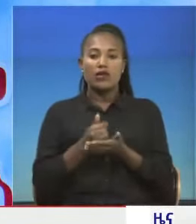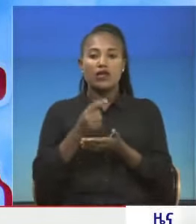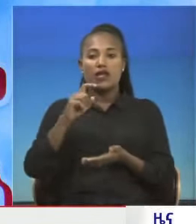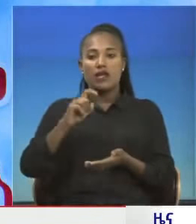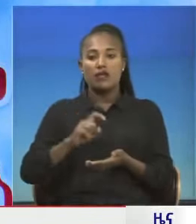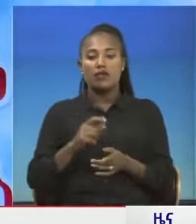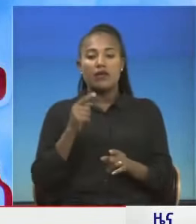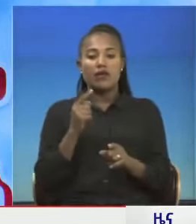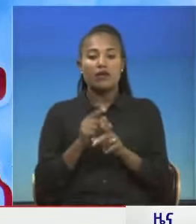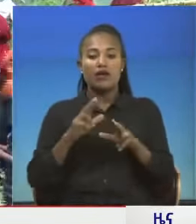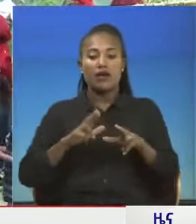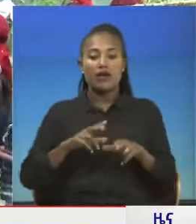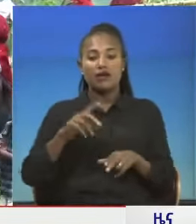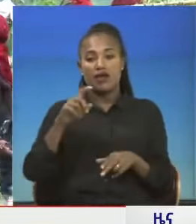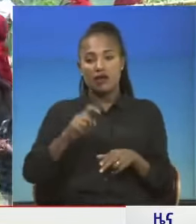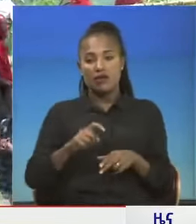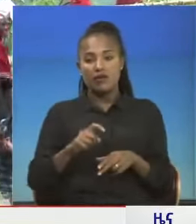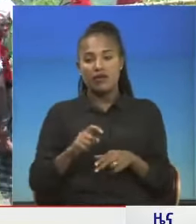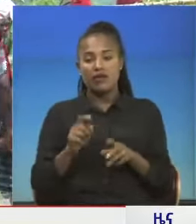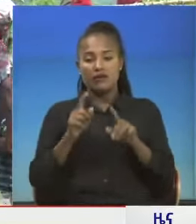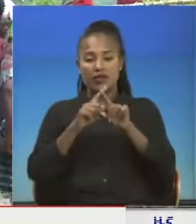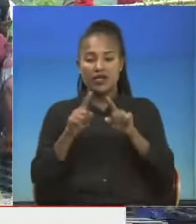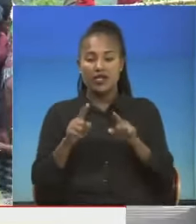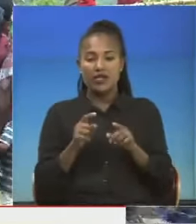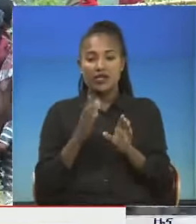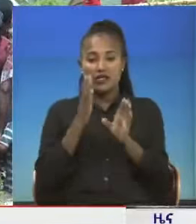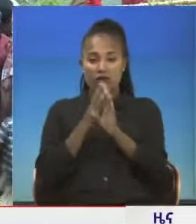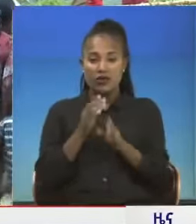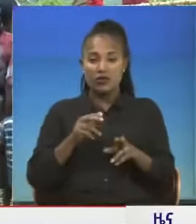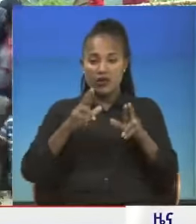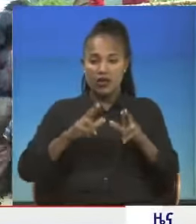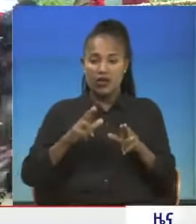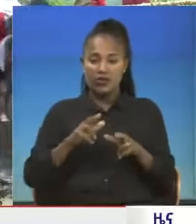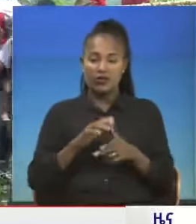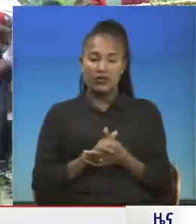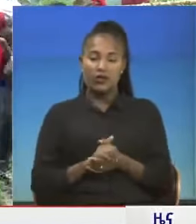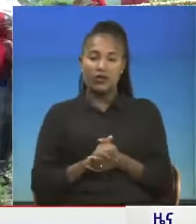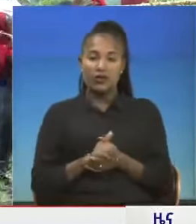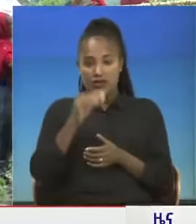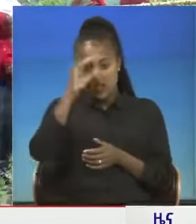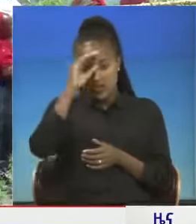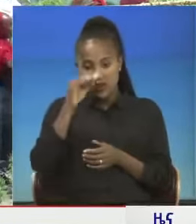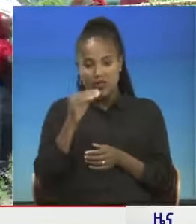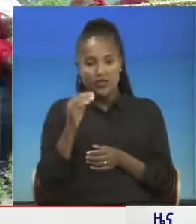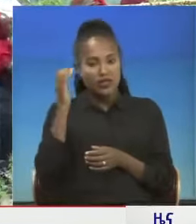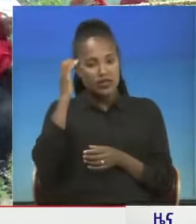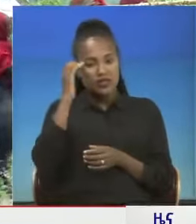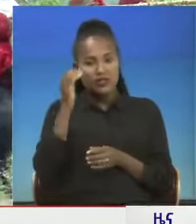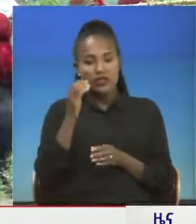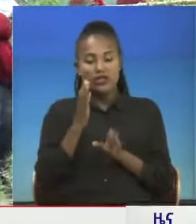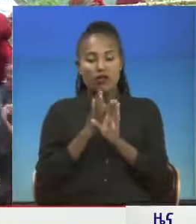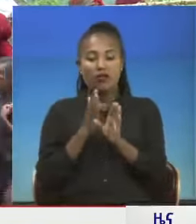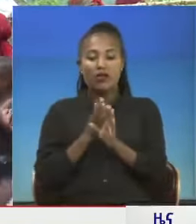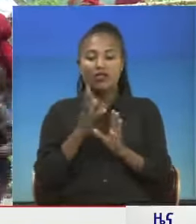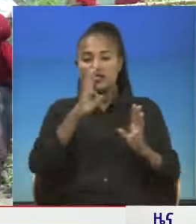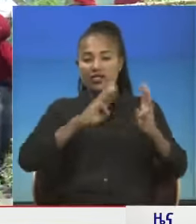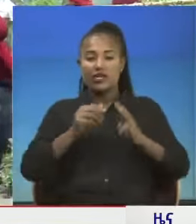መርዳት እንዳለብን ማረጋጋት እንዳለብን ስፔሻሊ የሳይኮሎጂ ማረጋጋቱ ሳይኮሎጂካሊ ሰው የስነ ልቦና